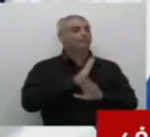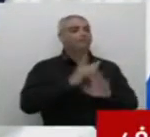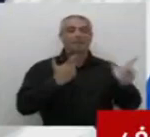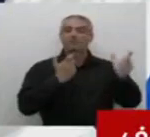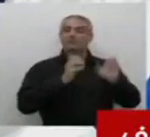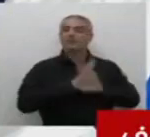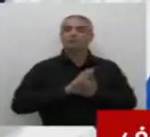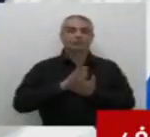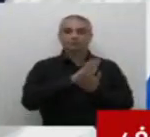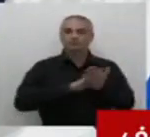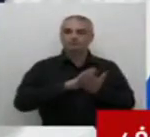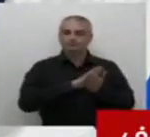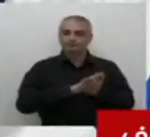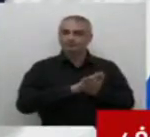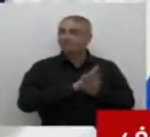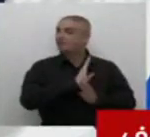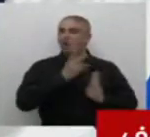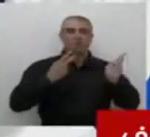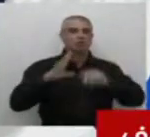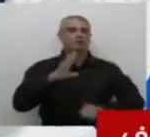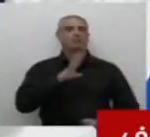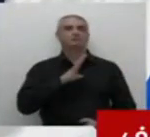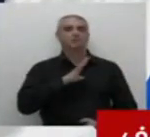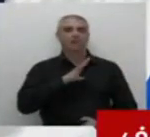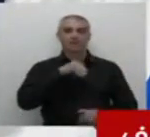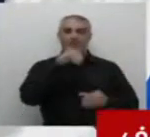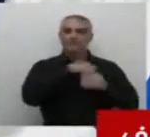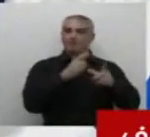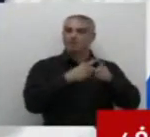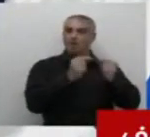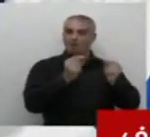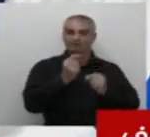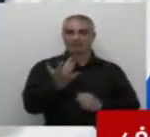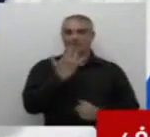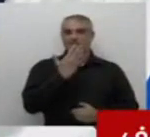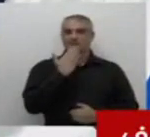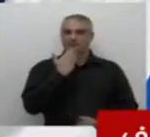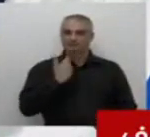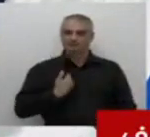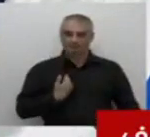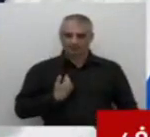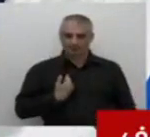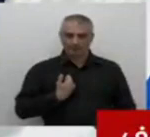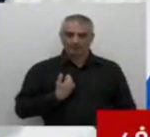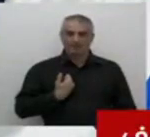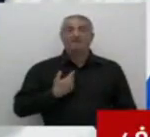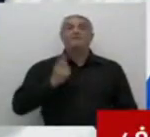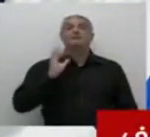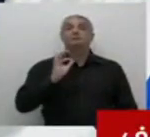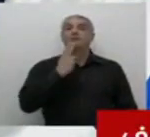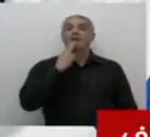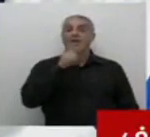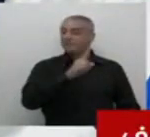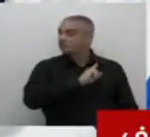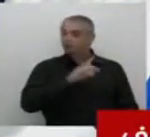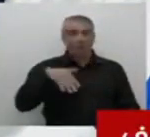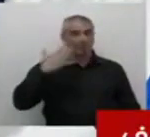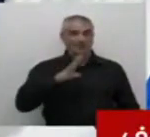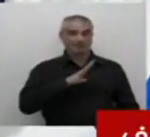على حماس لن يكون اي تهديد بعد ذلك اليوم على دوله اسرائيل